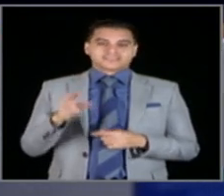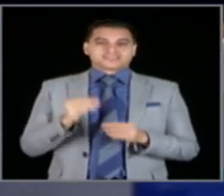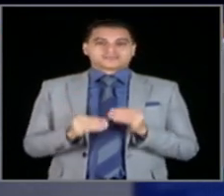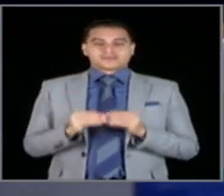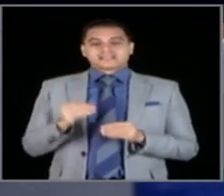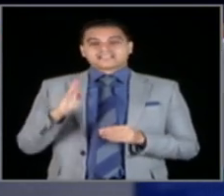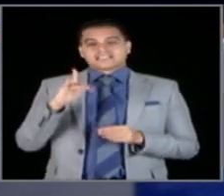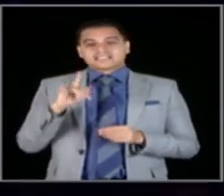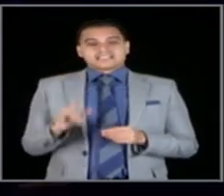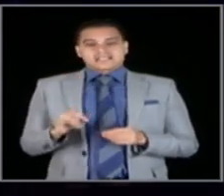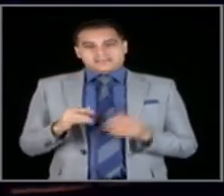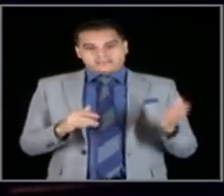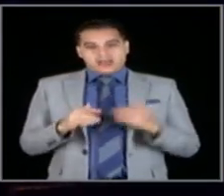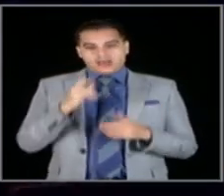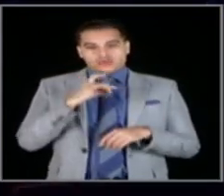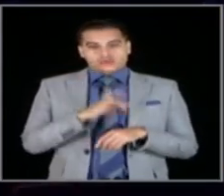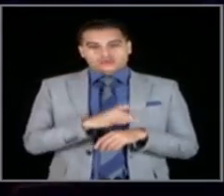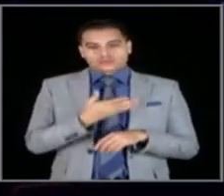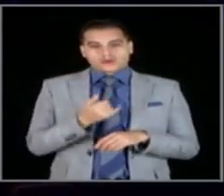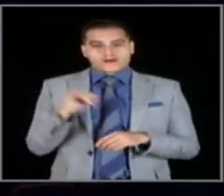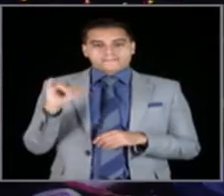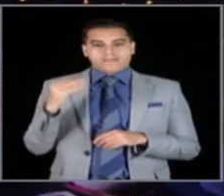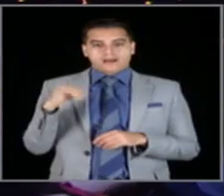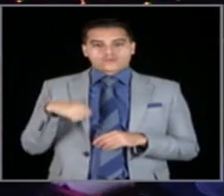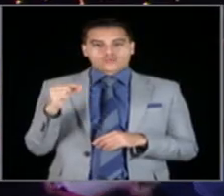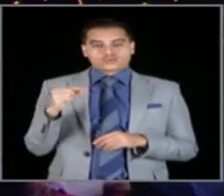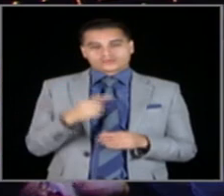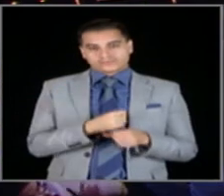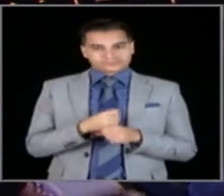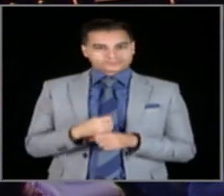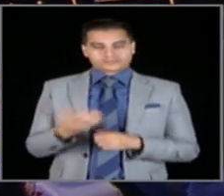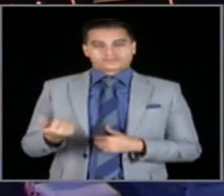يتجاوب. سليم، عايزين الدكتور محمود ينضم لينا.